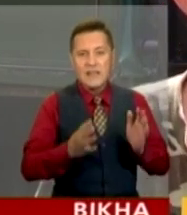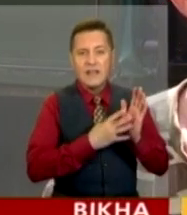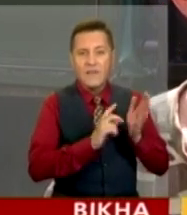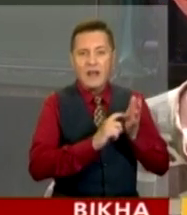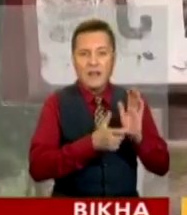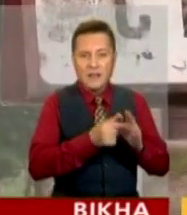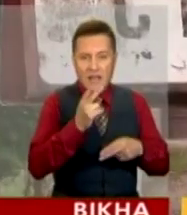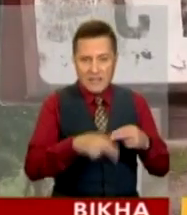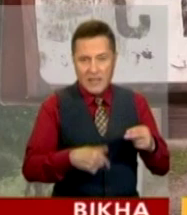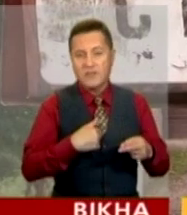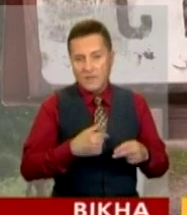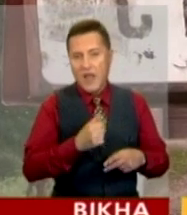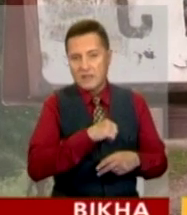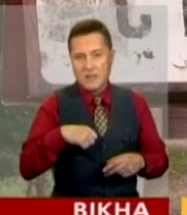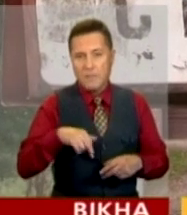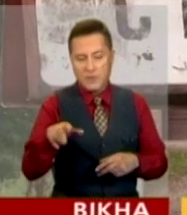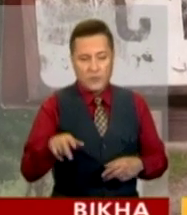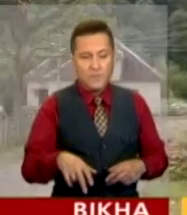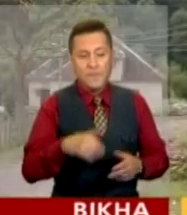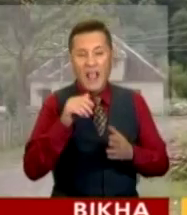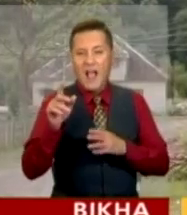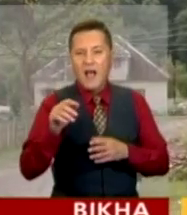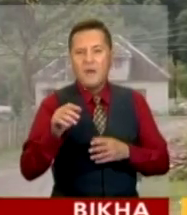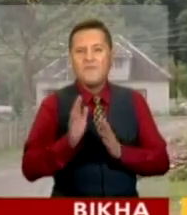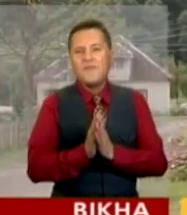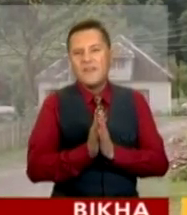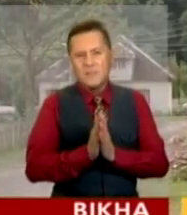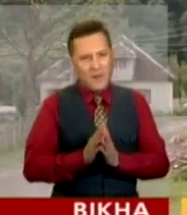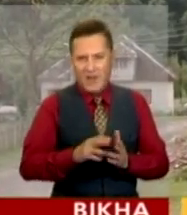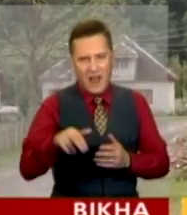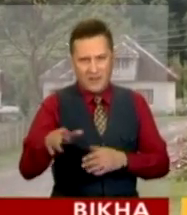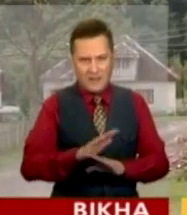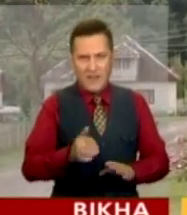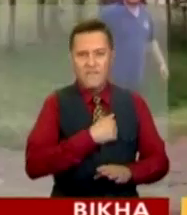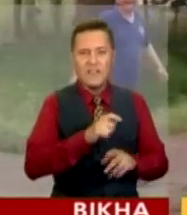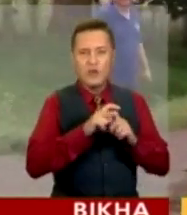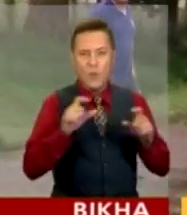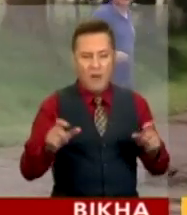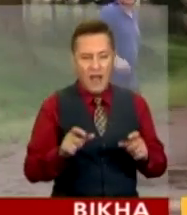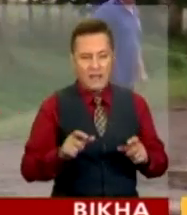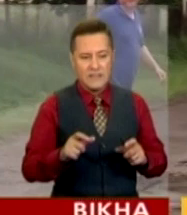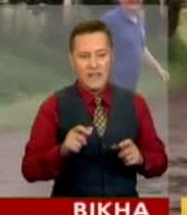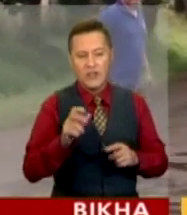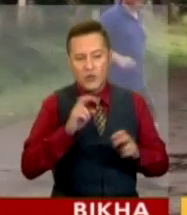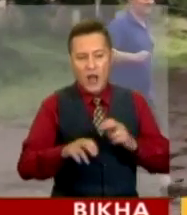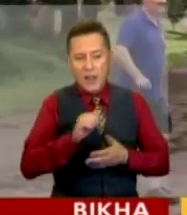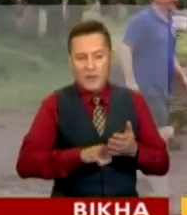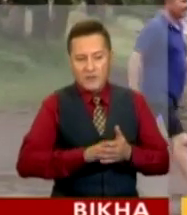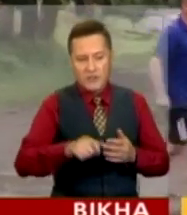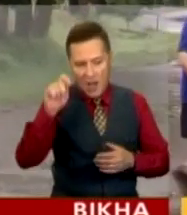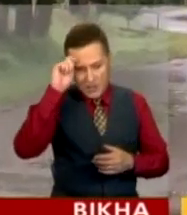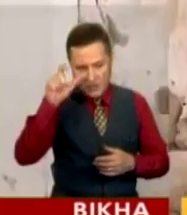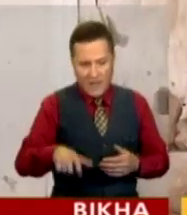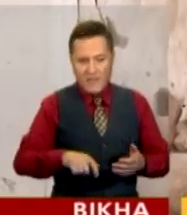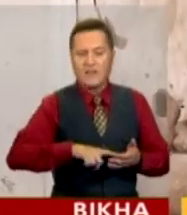закінчив, ну куди. Відмовляли ставати до лав Миколу навіть у військкоматі. Кілька разів шукали причин не призивати, але чоловік наполягав.